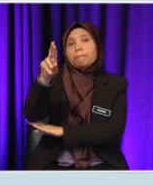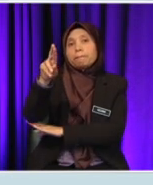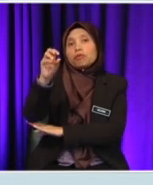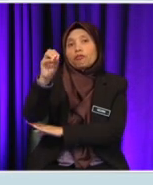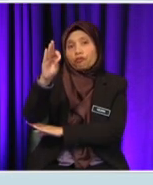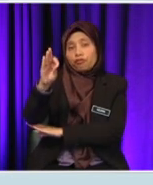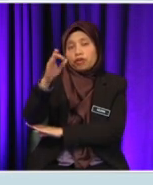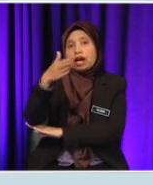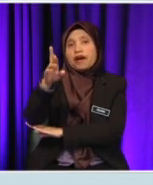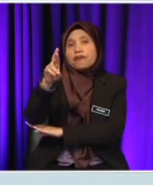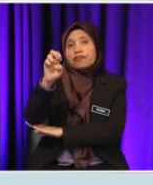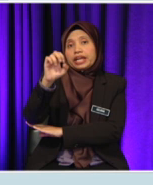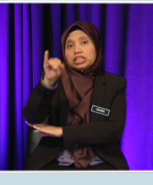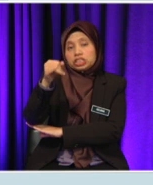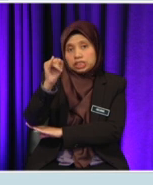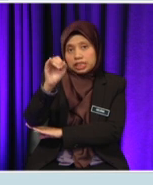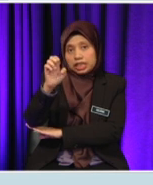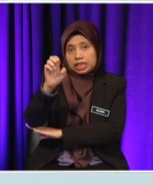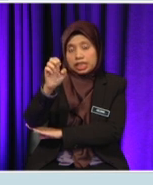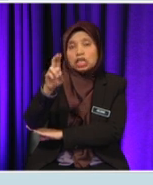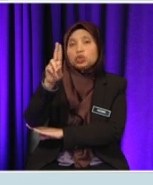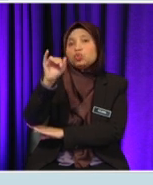daripada University teknologi